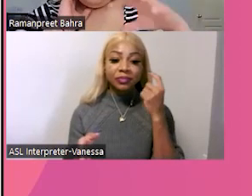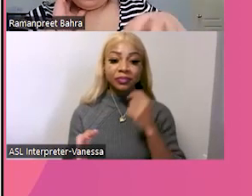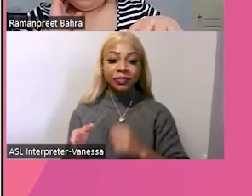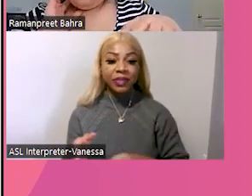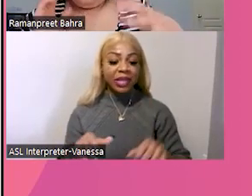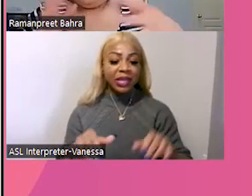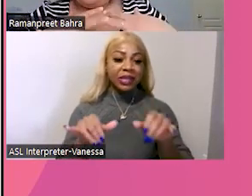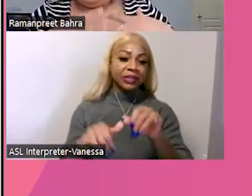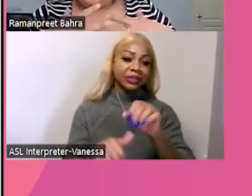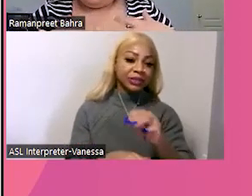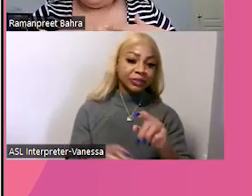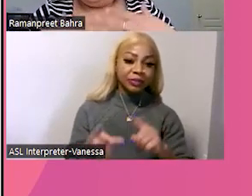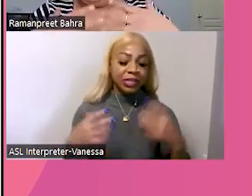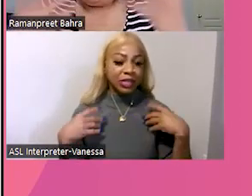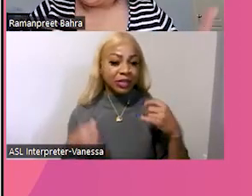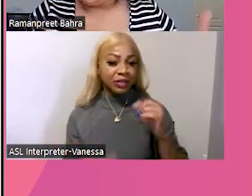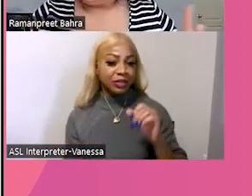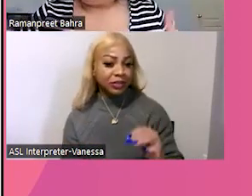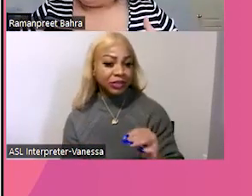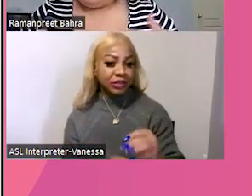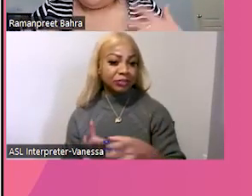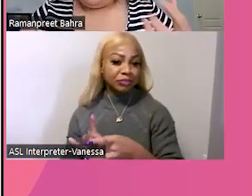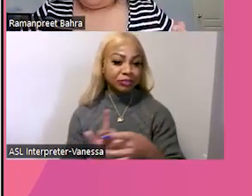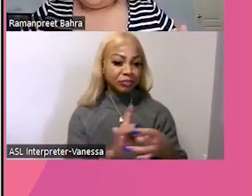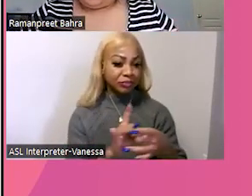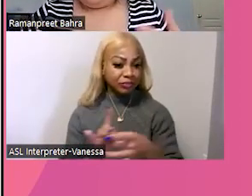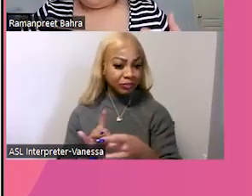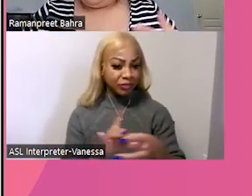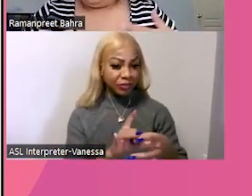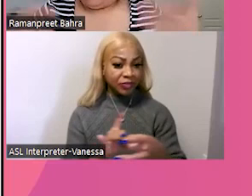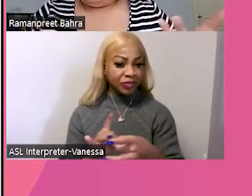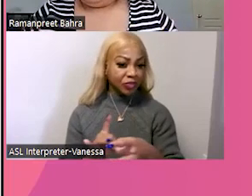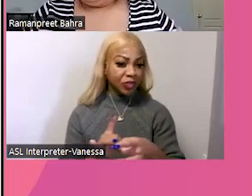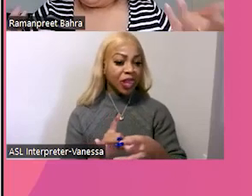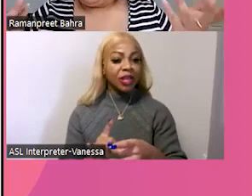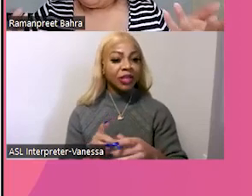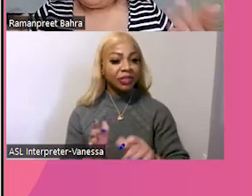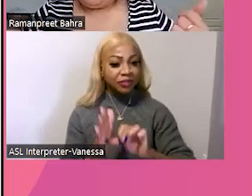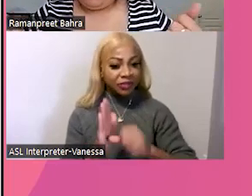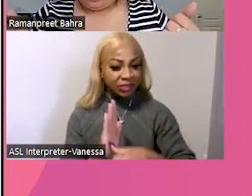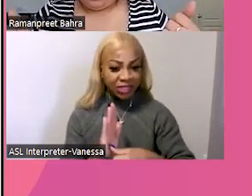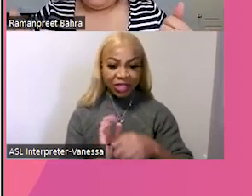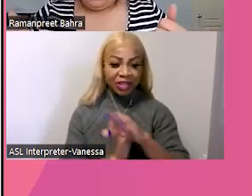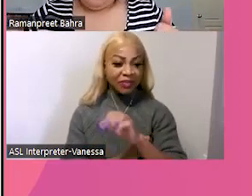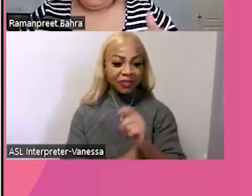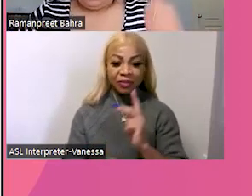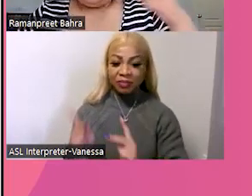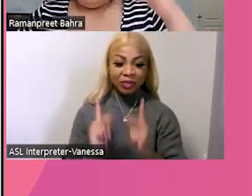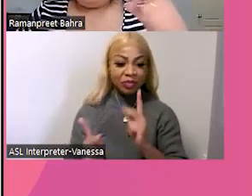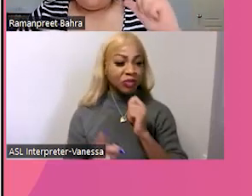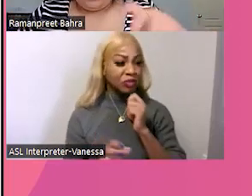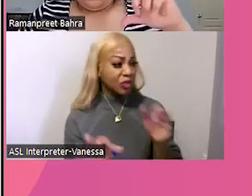déficit personnel. Ces positionnements fonctionnent pour